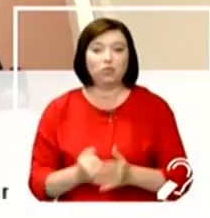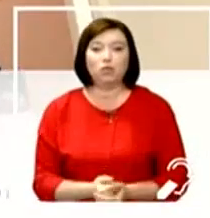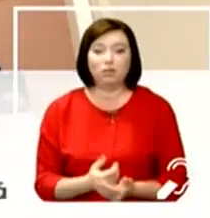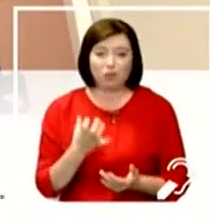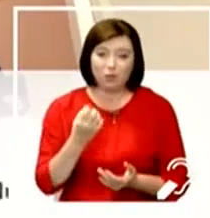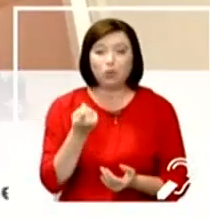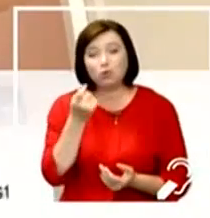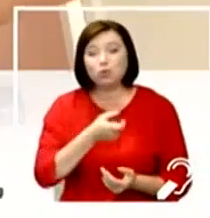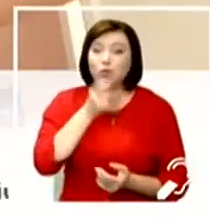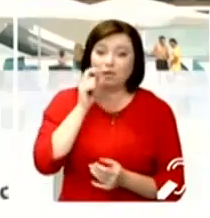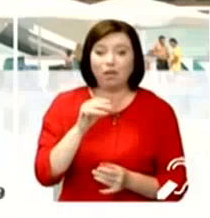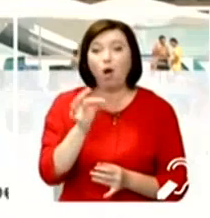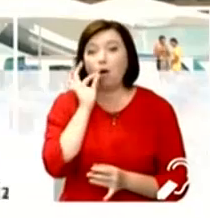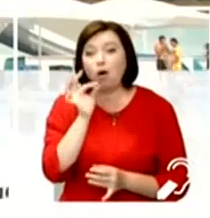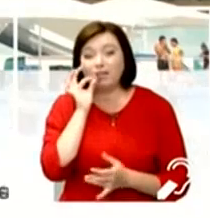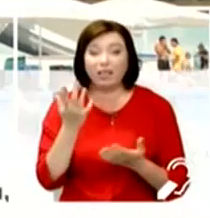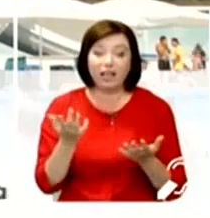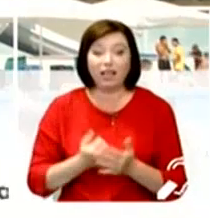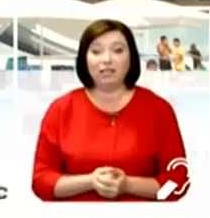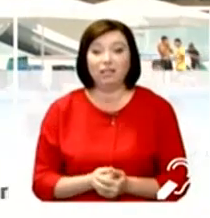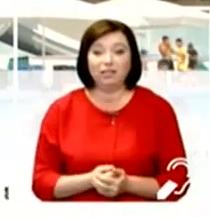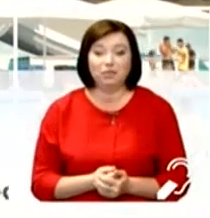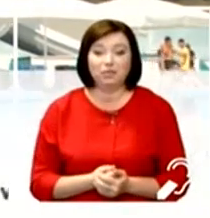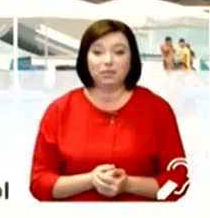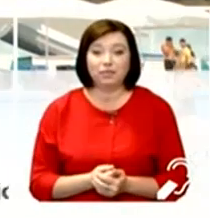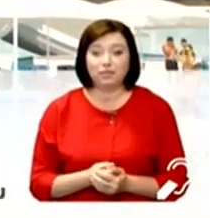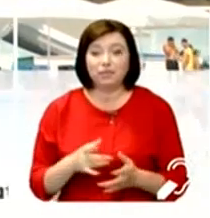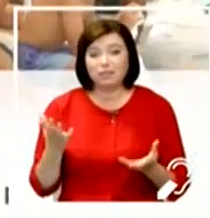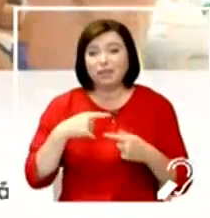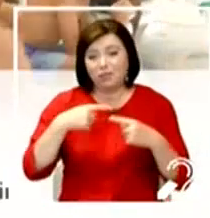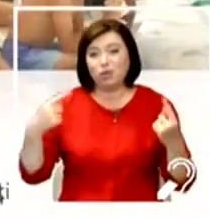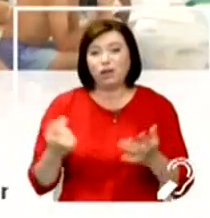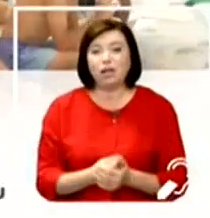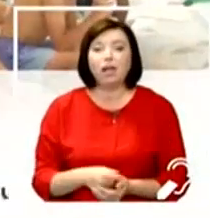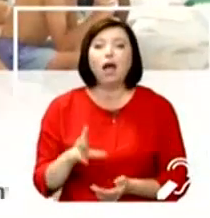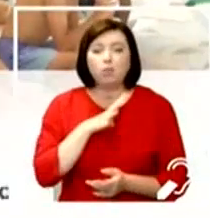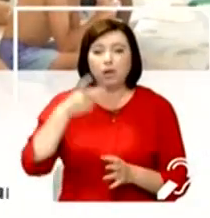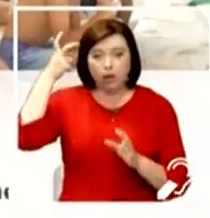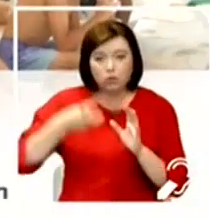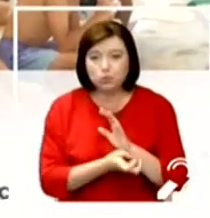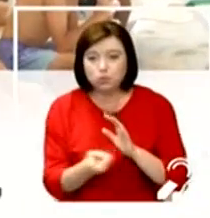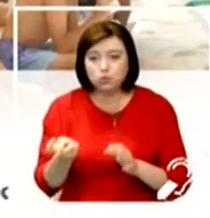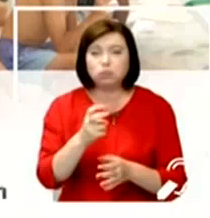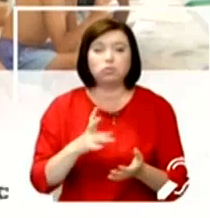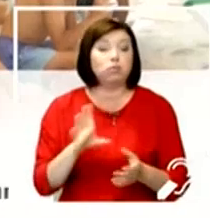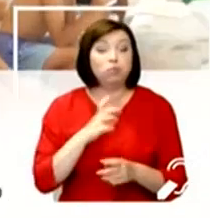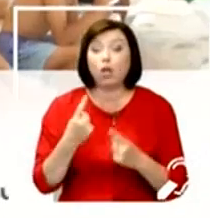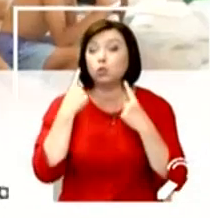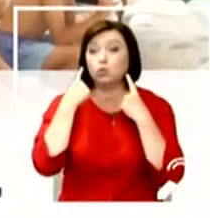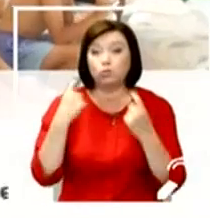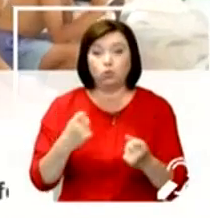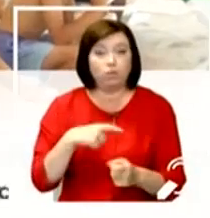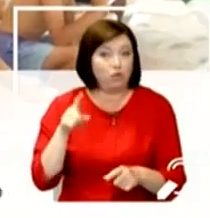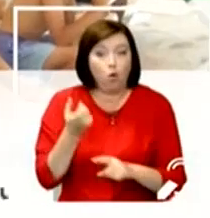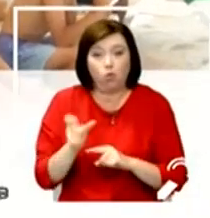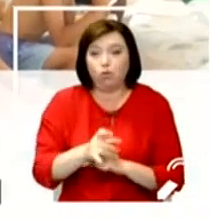mai servim câte un cocktail, mă rog, narghelea, de toate câte leagă. Am fost la tobogane, a fost mega fantastic, chiar mi-a